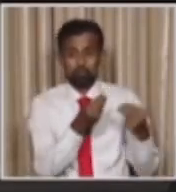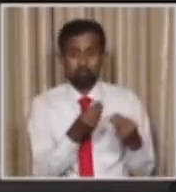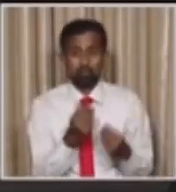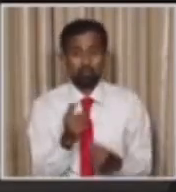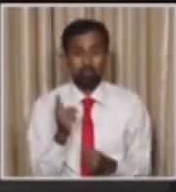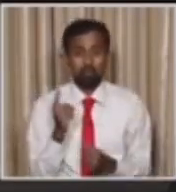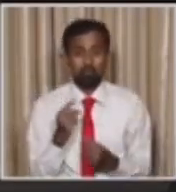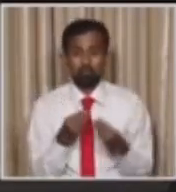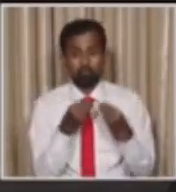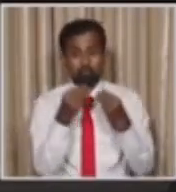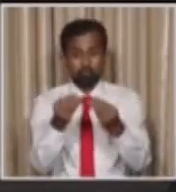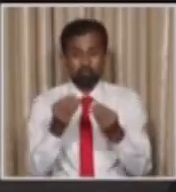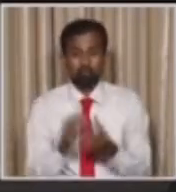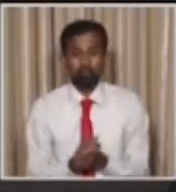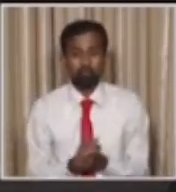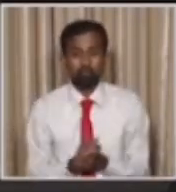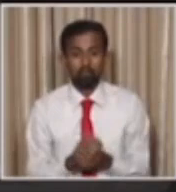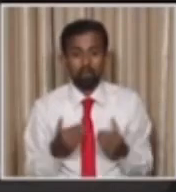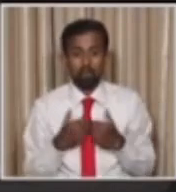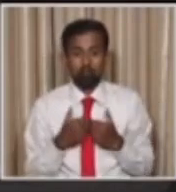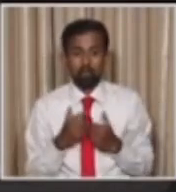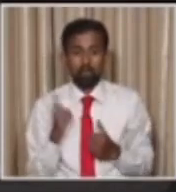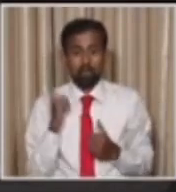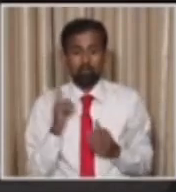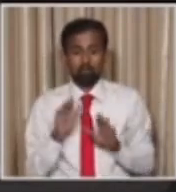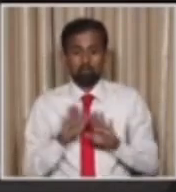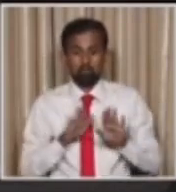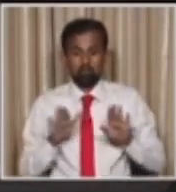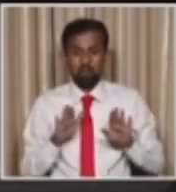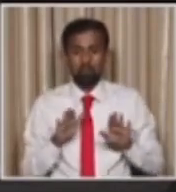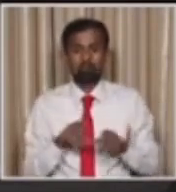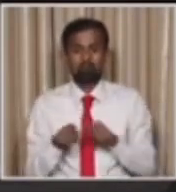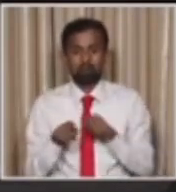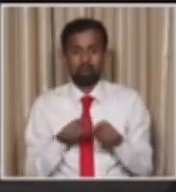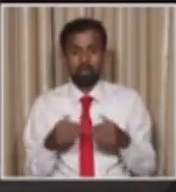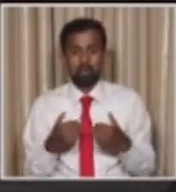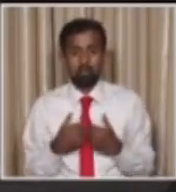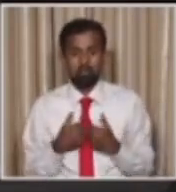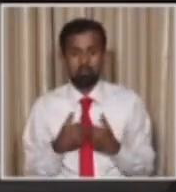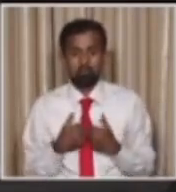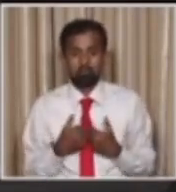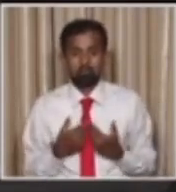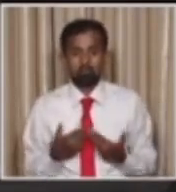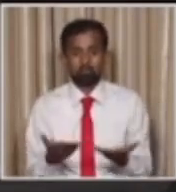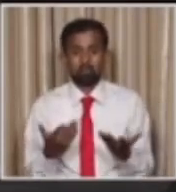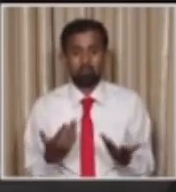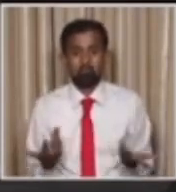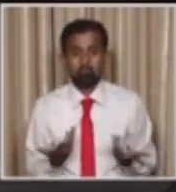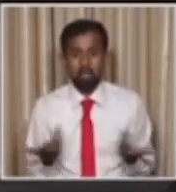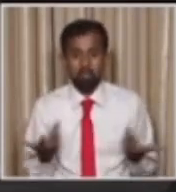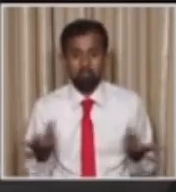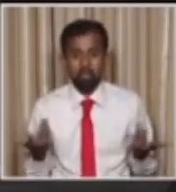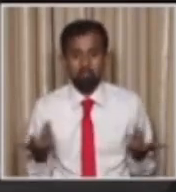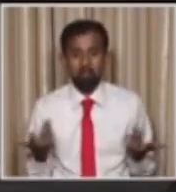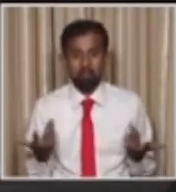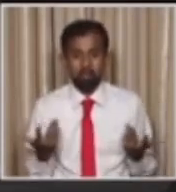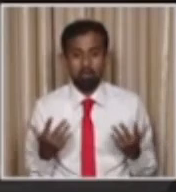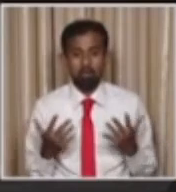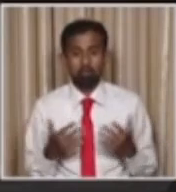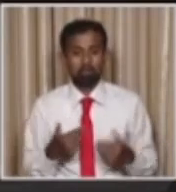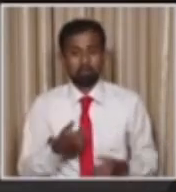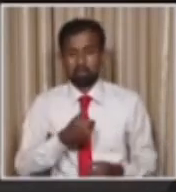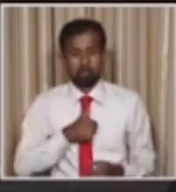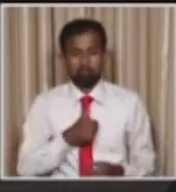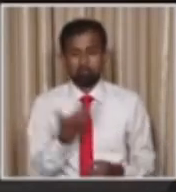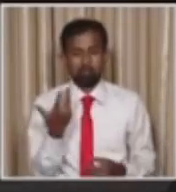ආරක්ෂක අමාත්‍යාංශය බාර දුන්නොත් අපිට හමුදා පාලනයක් ගිහිල්ලා අපිට මේ තත්ත්වය කරගෙන යන්න බැහැ කියන එක සම්බන්ධව ලොකු